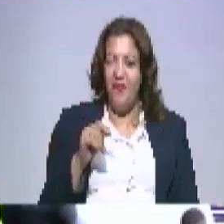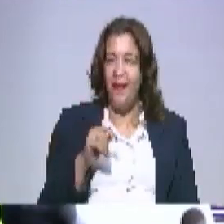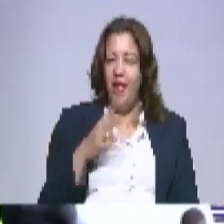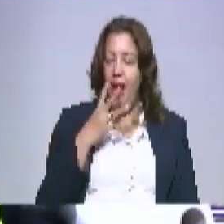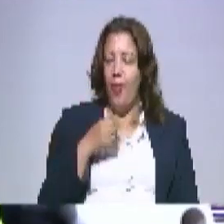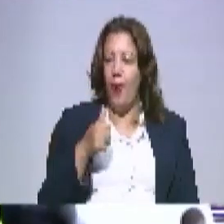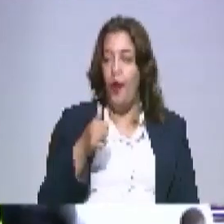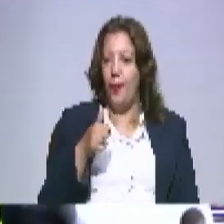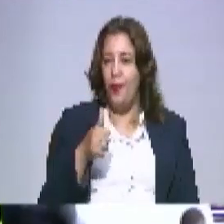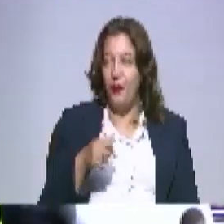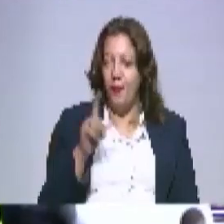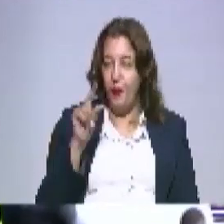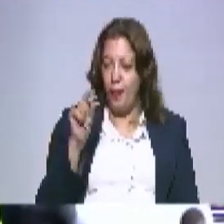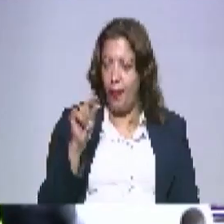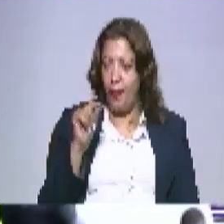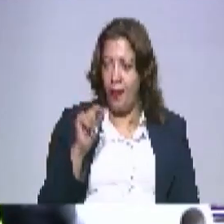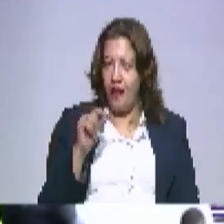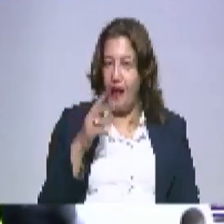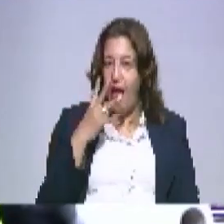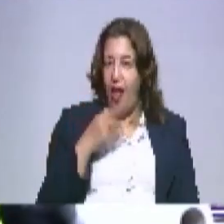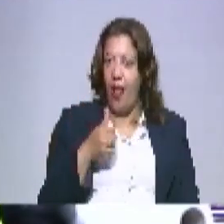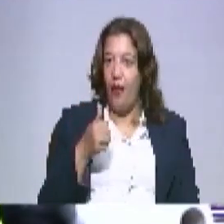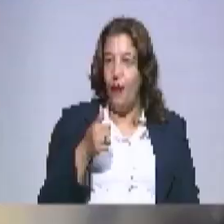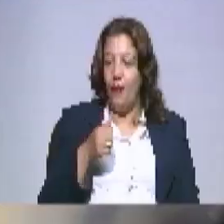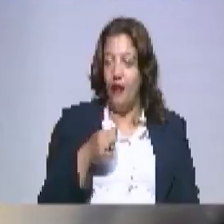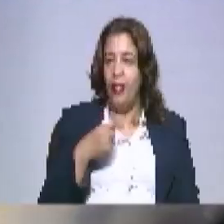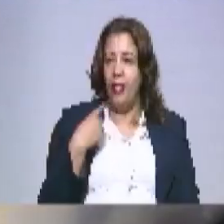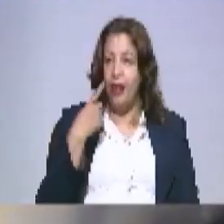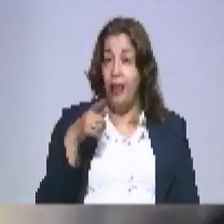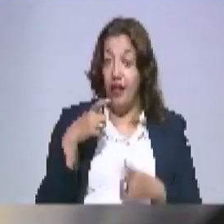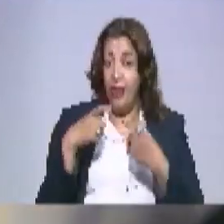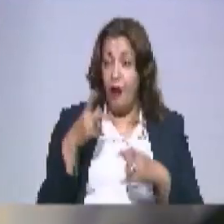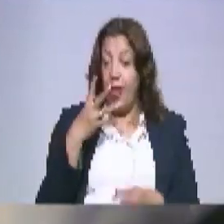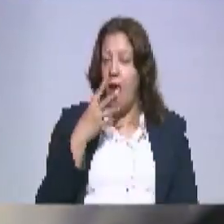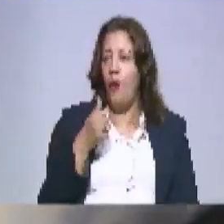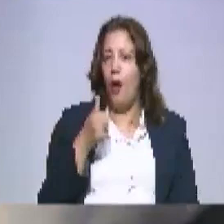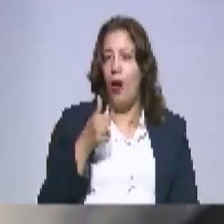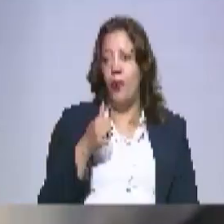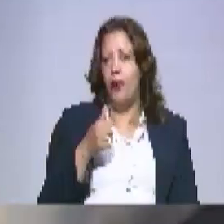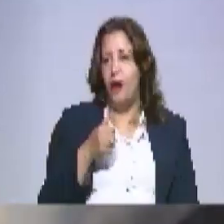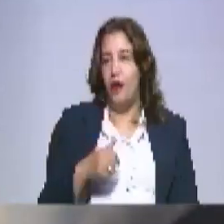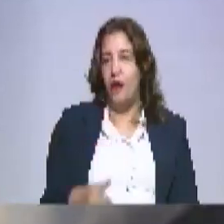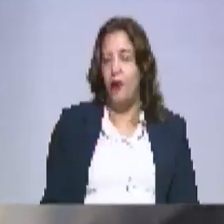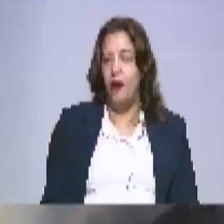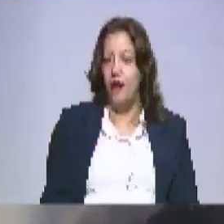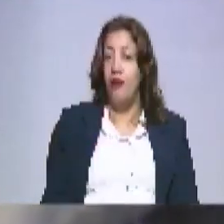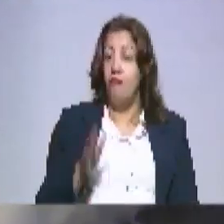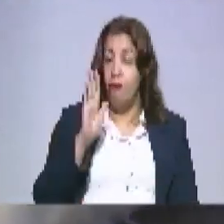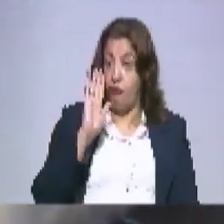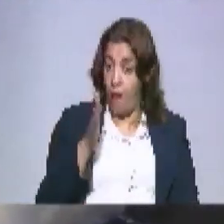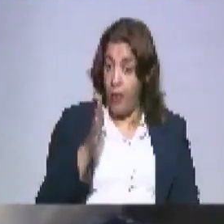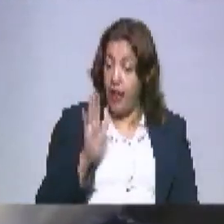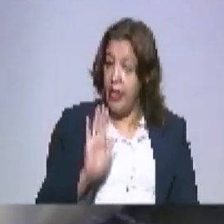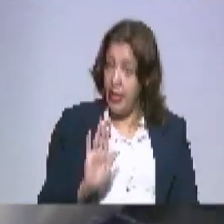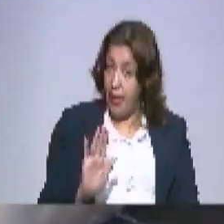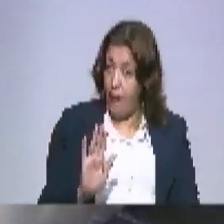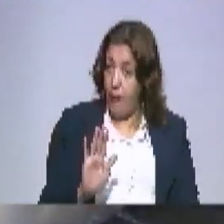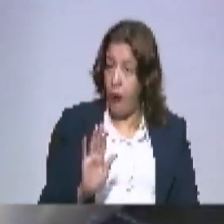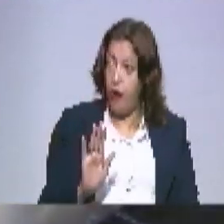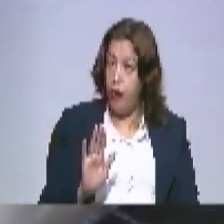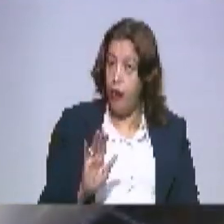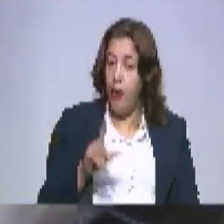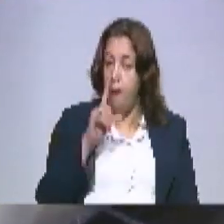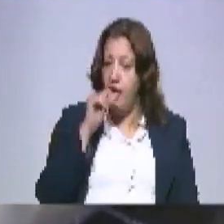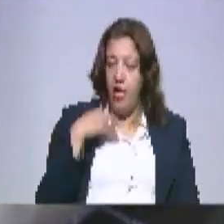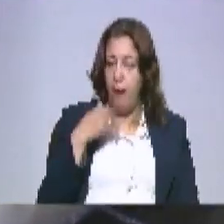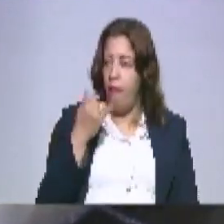حلو قوي. حلو الظريف ده بقى، الطبق الظريف ده تمام. ده ممكن طبعا احنا مش معانا